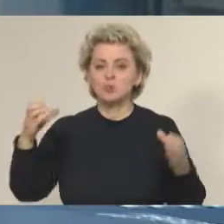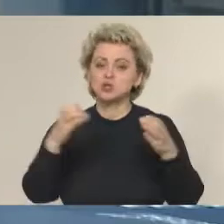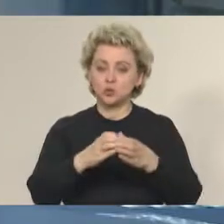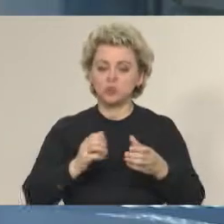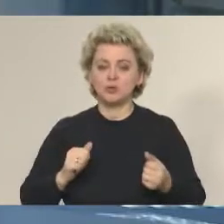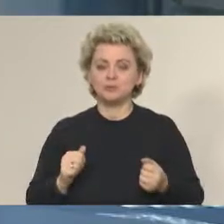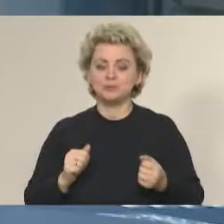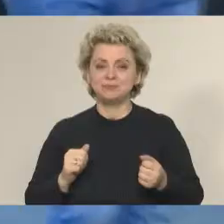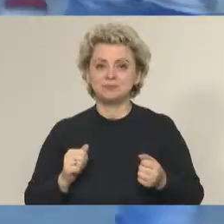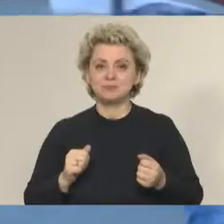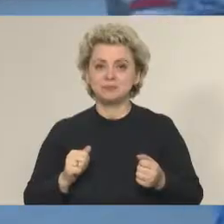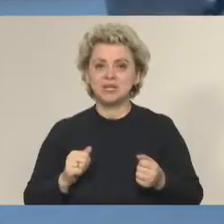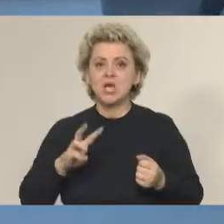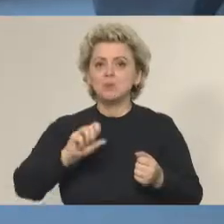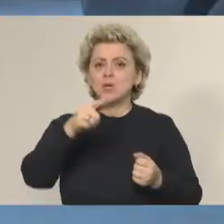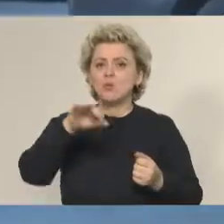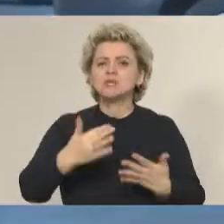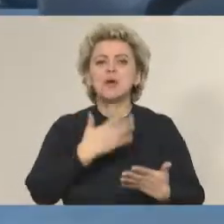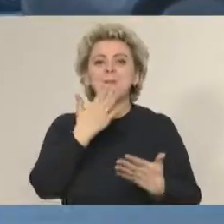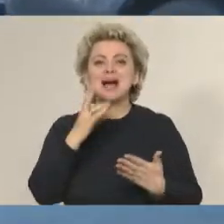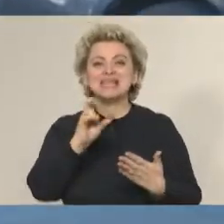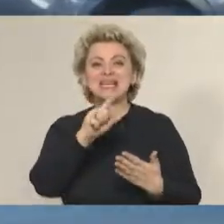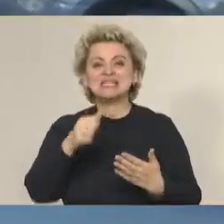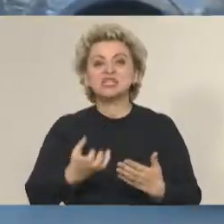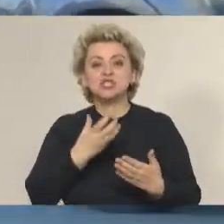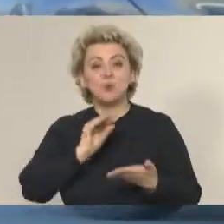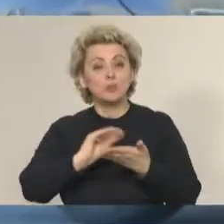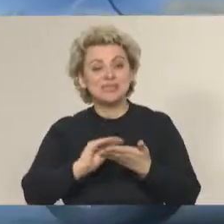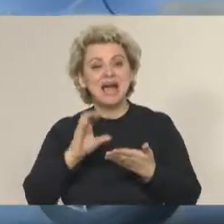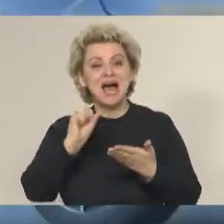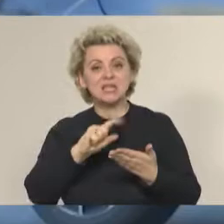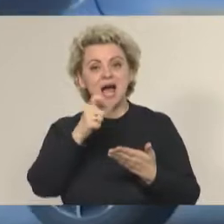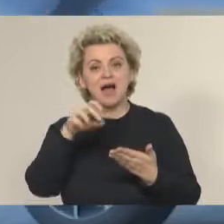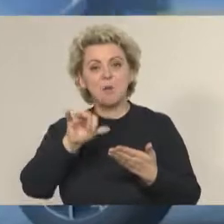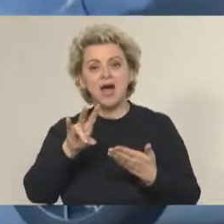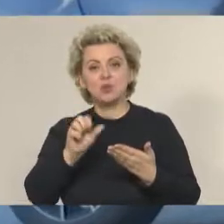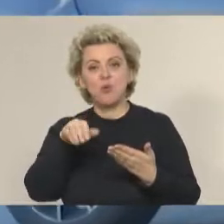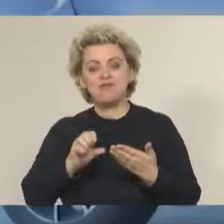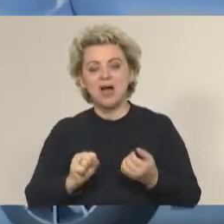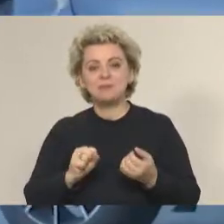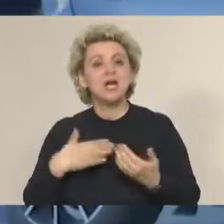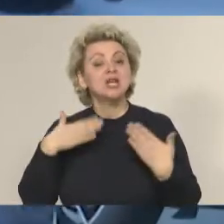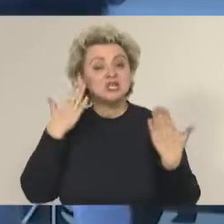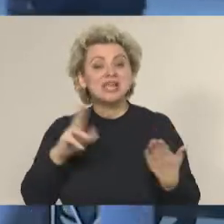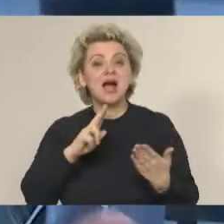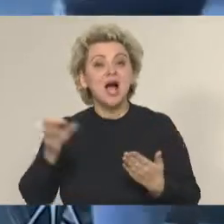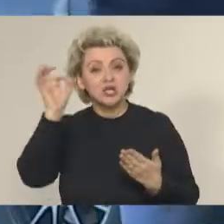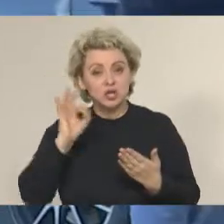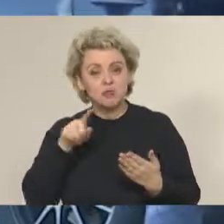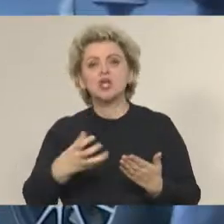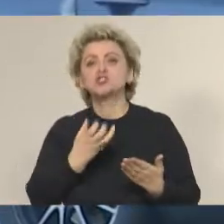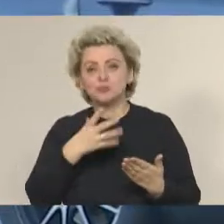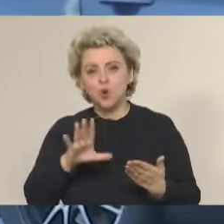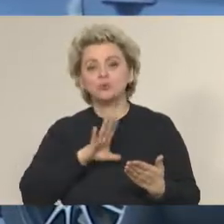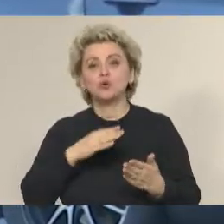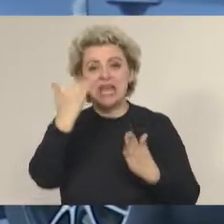группа. Мимоза пахнет Ниццей и теплом, писала Анна Ахматова. Не знаю, как Ниццей, но теплом